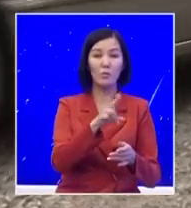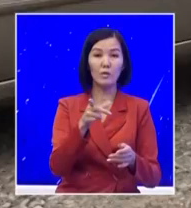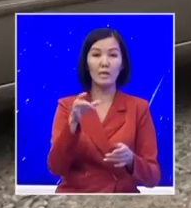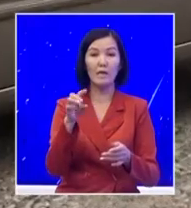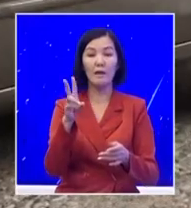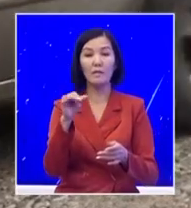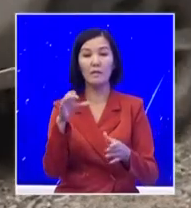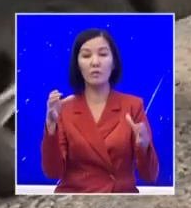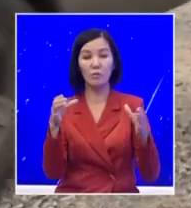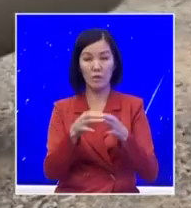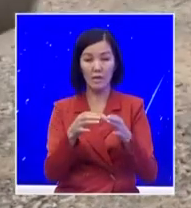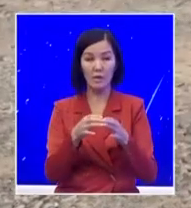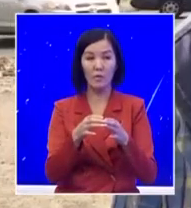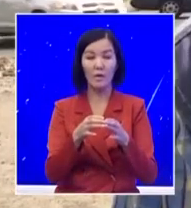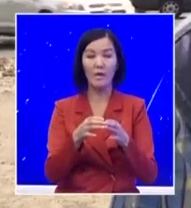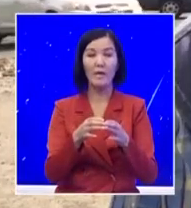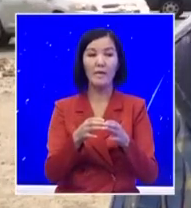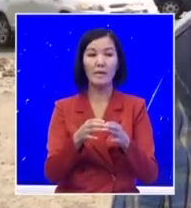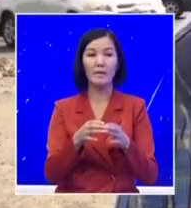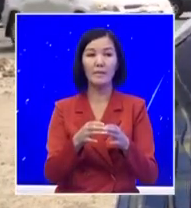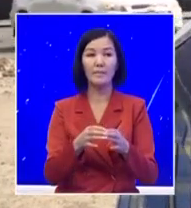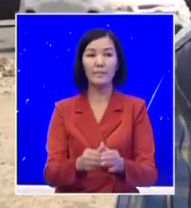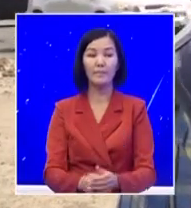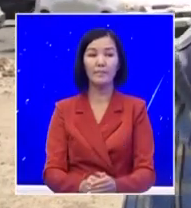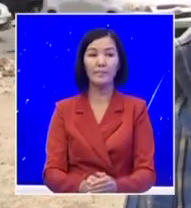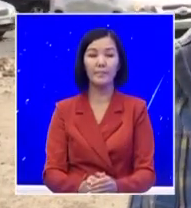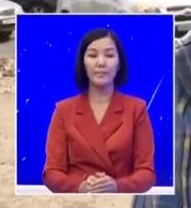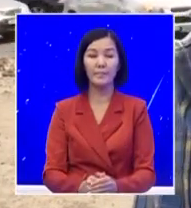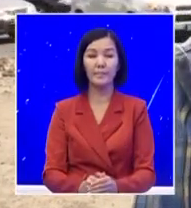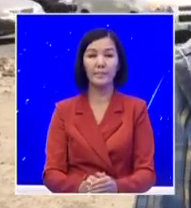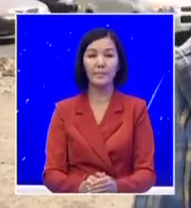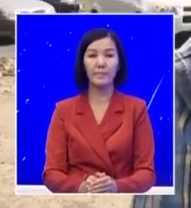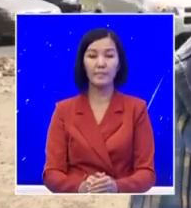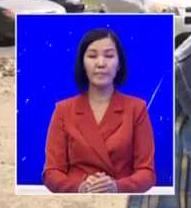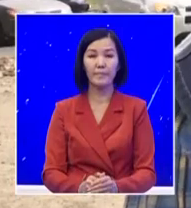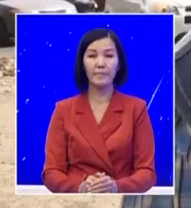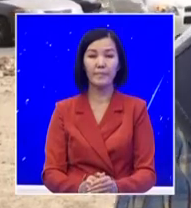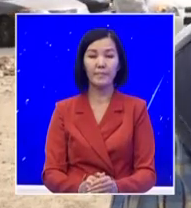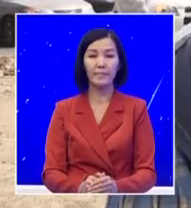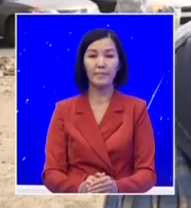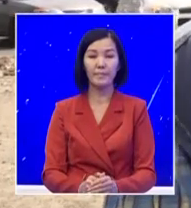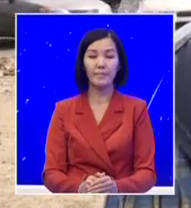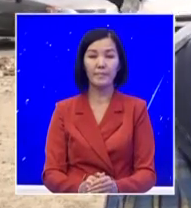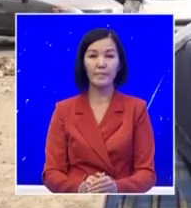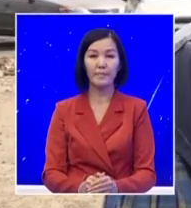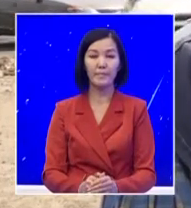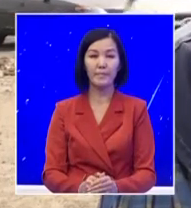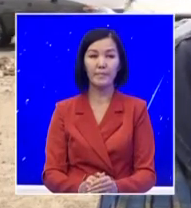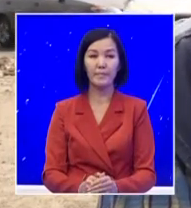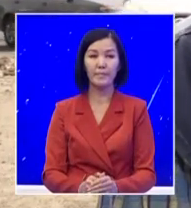Центр жауапкершілігі шектеулі серіктестіктері. Тут появились товарищи, которые начали монтировать ручные лотки.